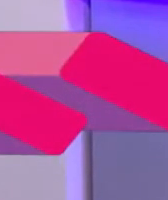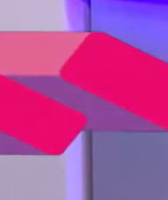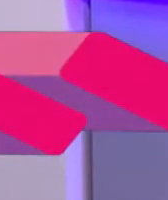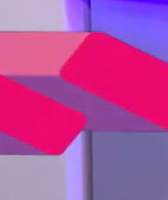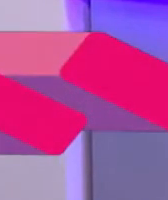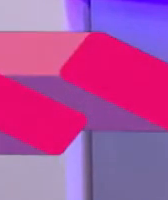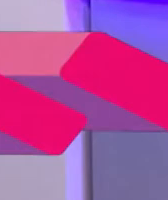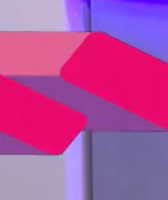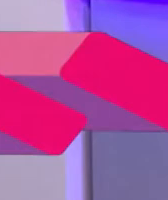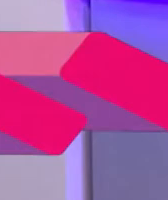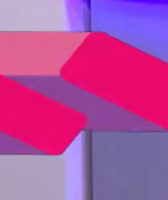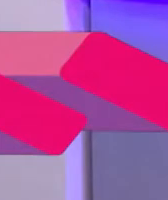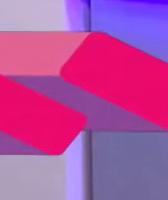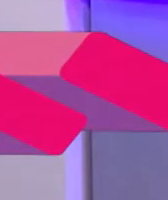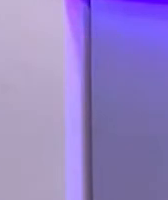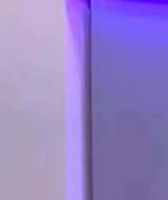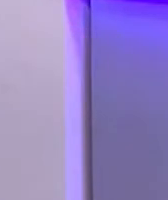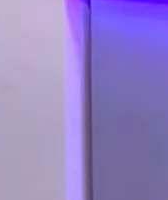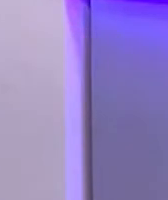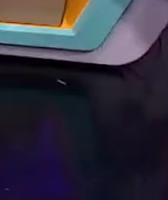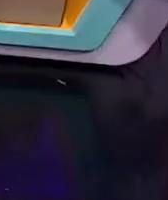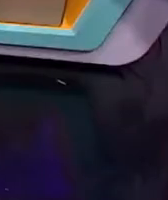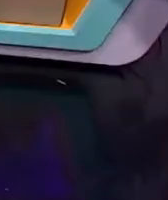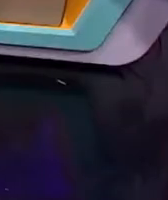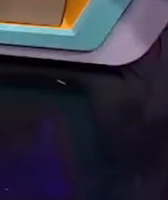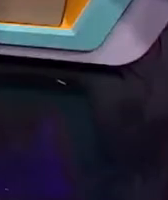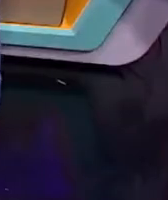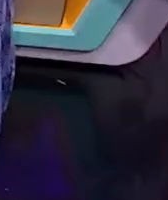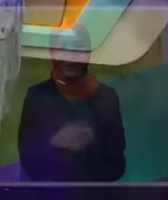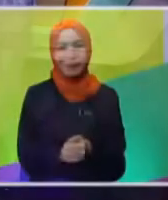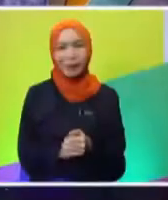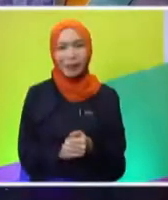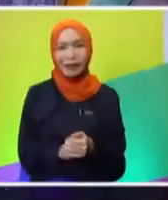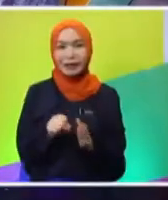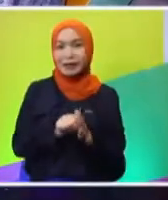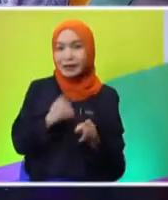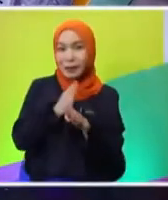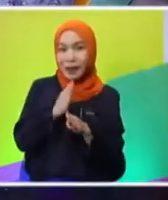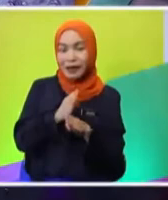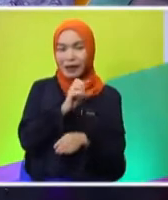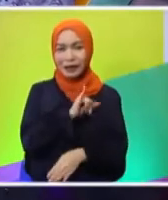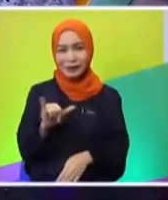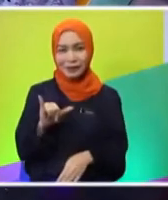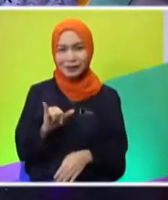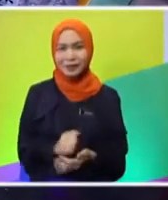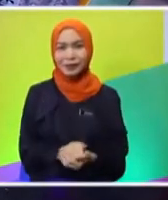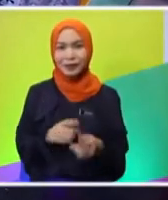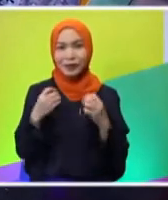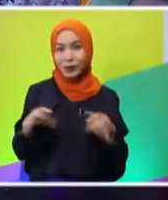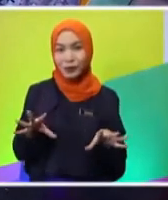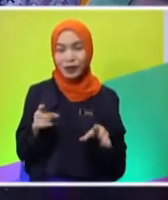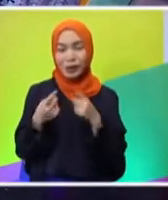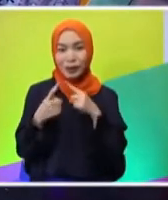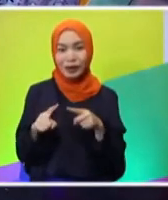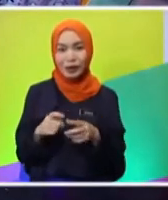Arca uh sebenarnya bisa peta Arca saya kurang jelas Adakah